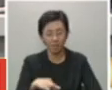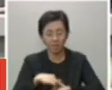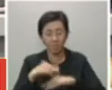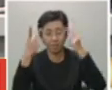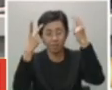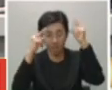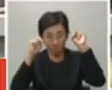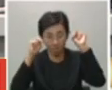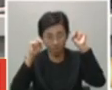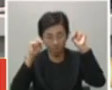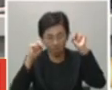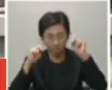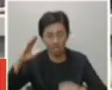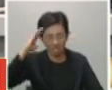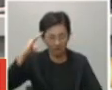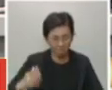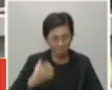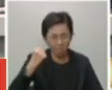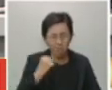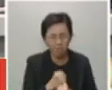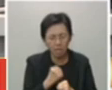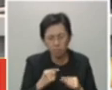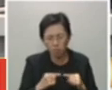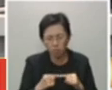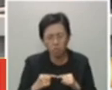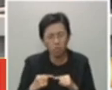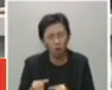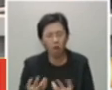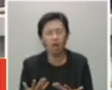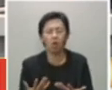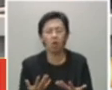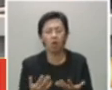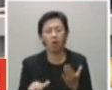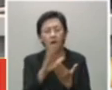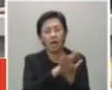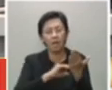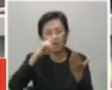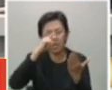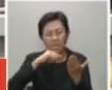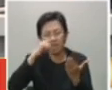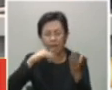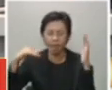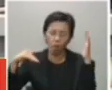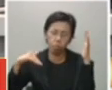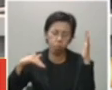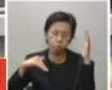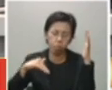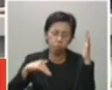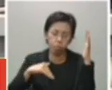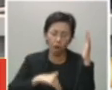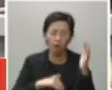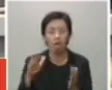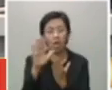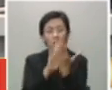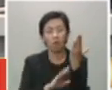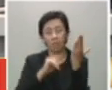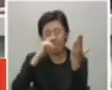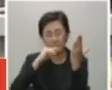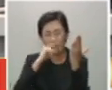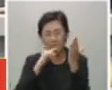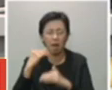หารเป็นต้นมาท่านทำและนำประเทศไทยดำดิ่งลงสู่หุบเ